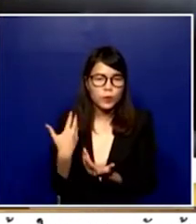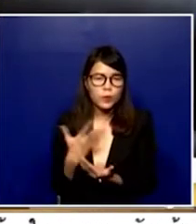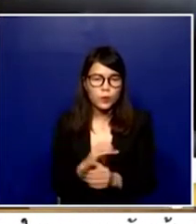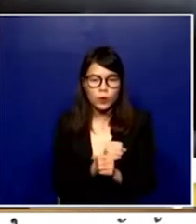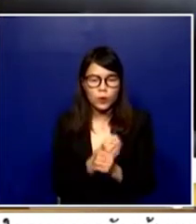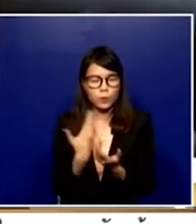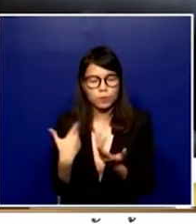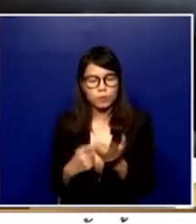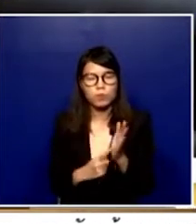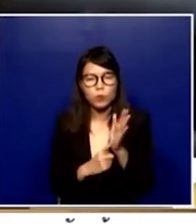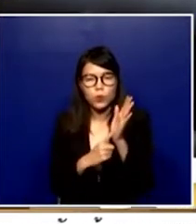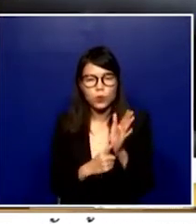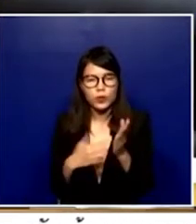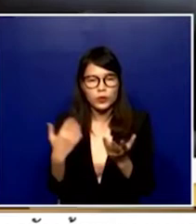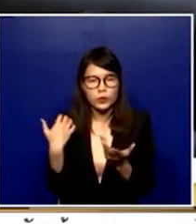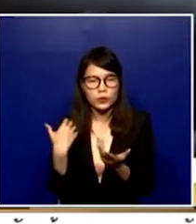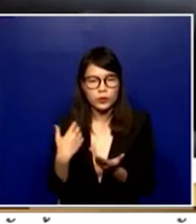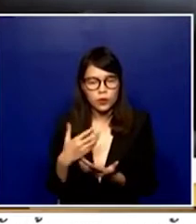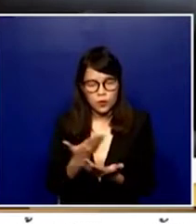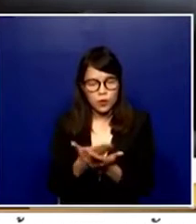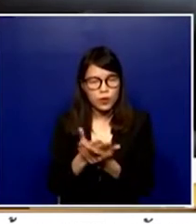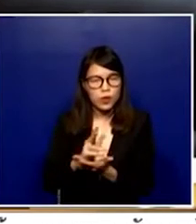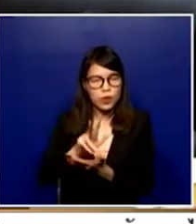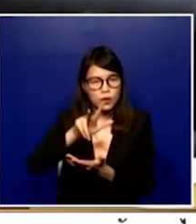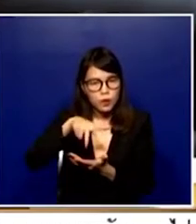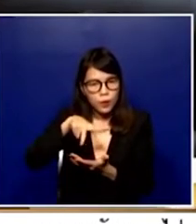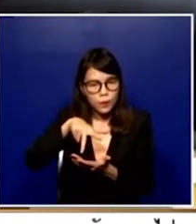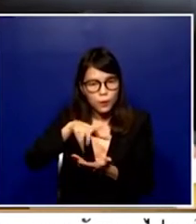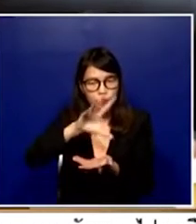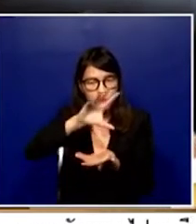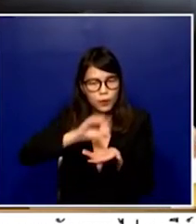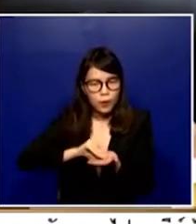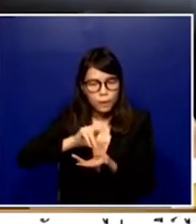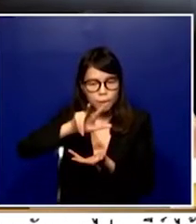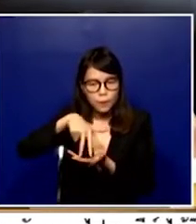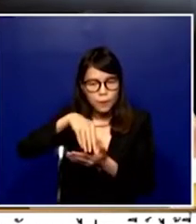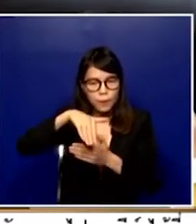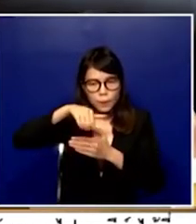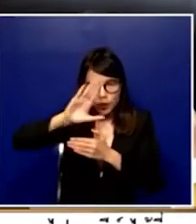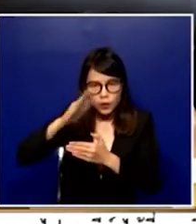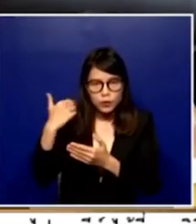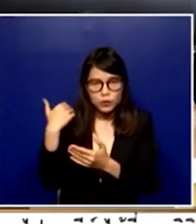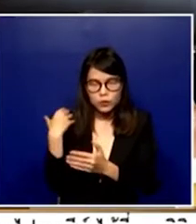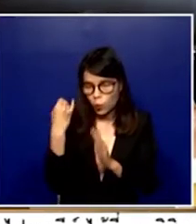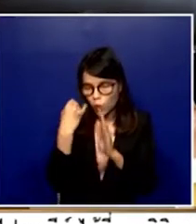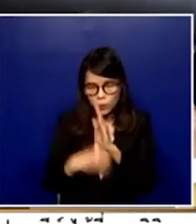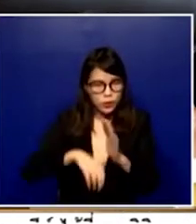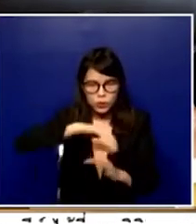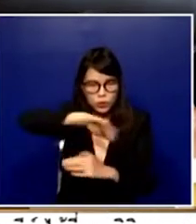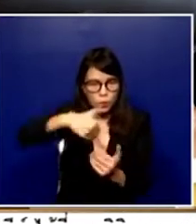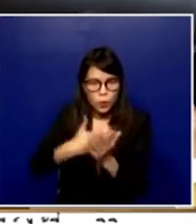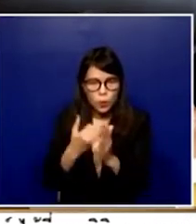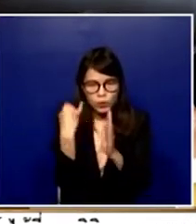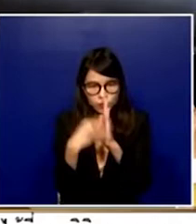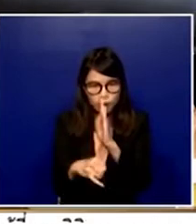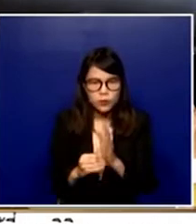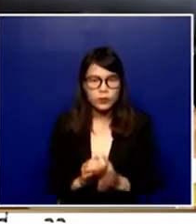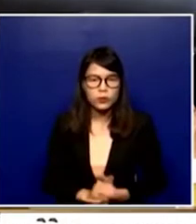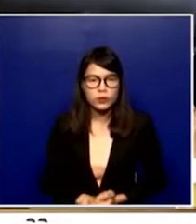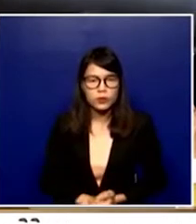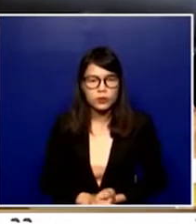ครับประโยชน์ที่เกิน 3000 บาทของเจ้าหน้าที่รัสนะคะ ถือผิดทุกกรณีตั้งหลากก่อนนะคะ